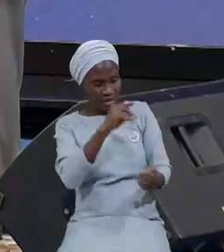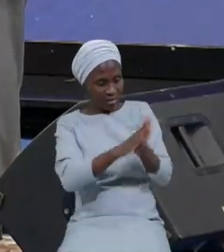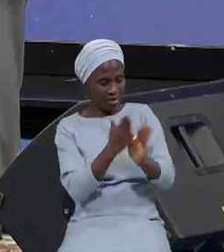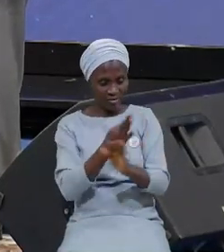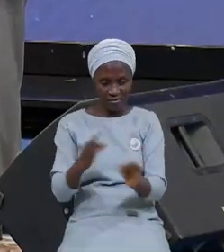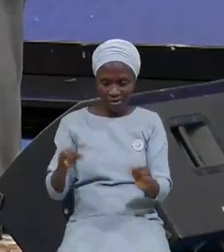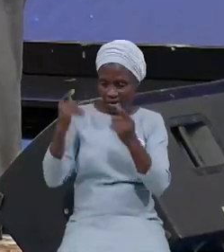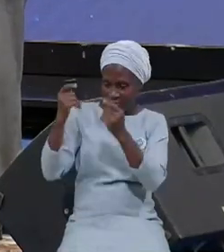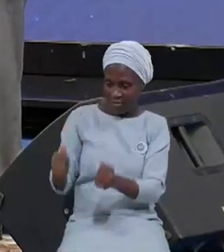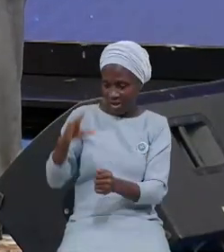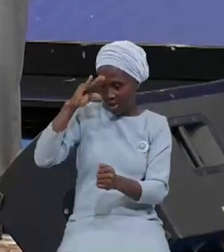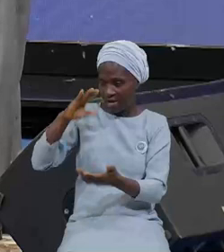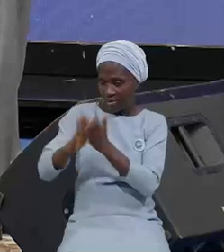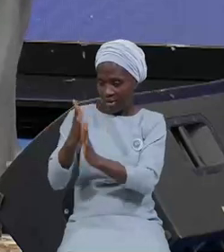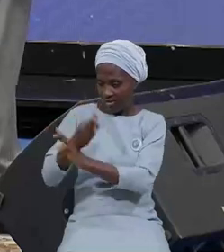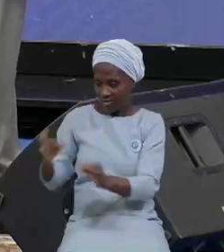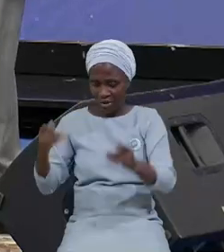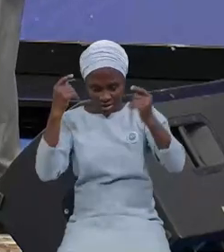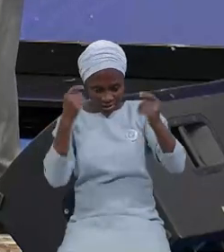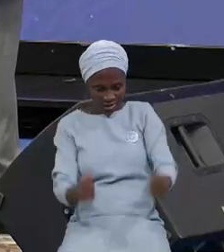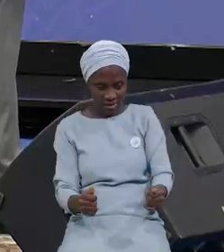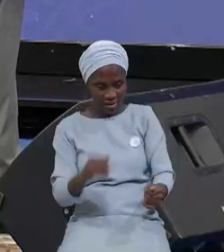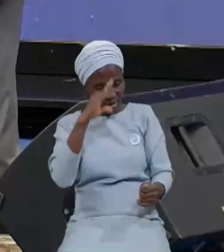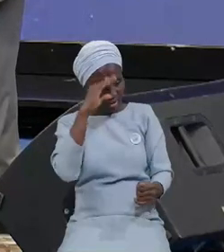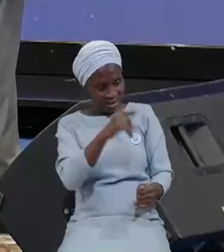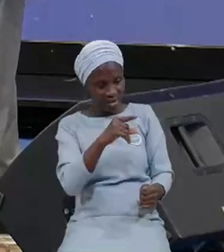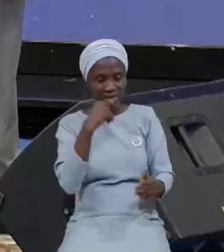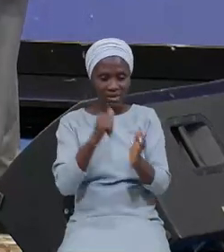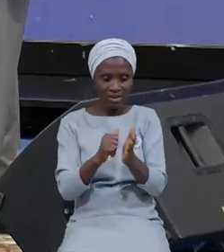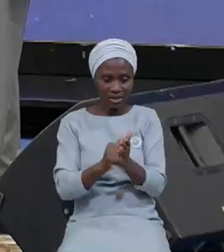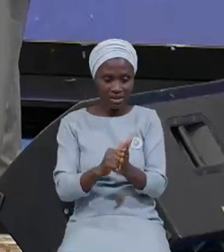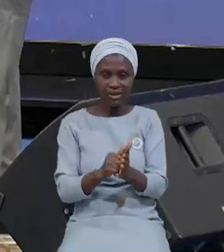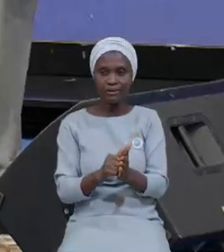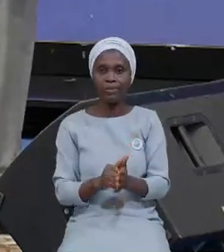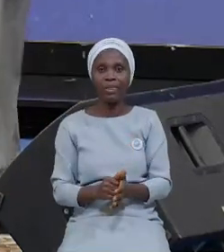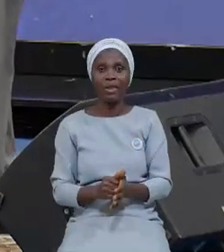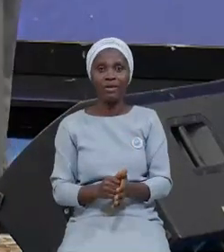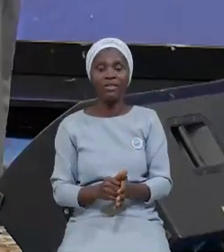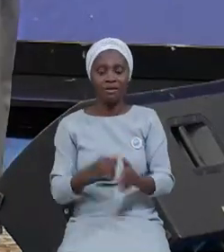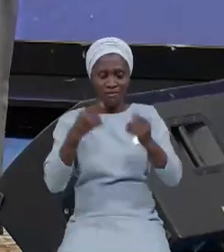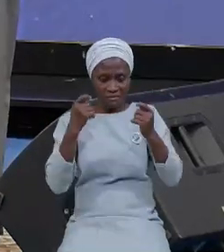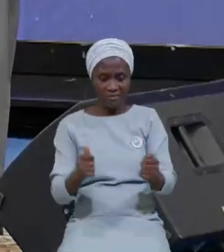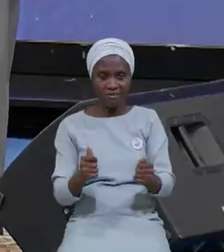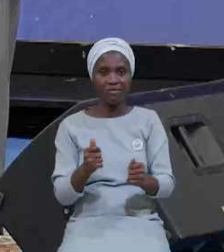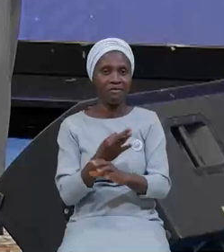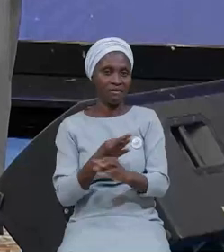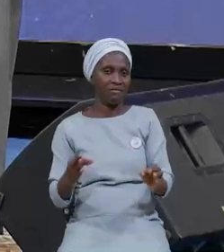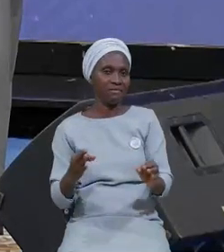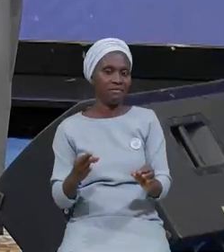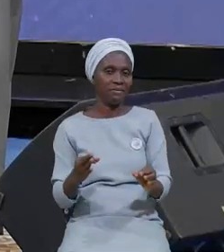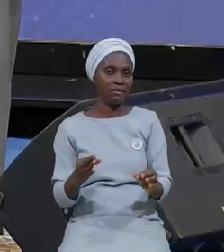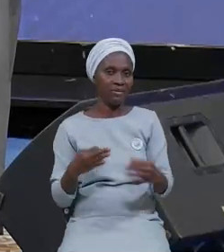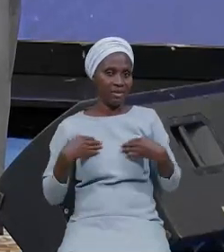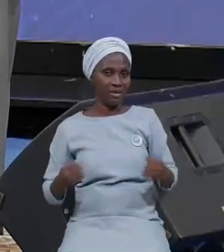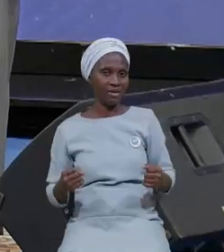immédiatement aussitôt il était libéré instantanément il aussitôt il fut guéri